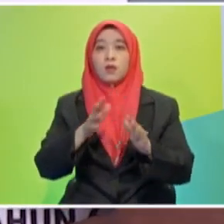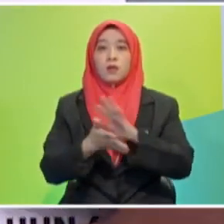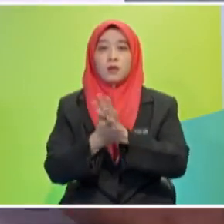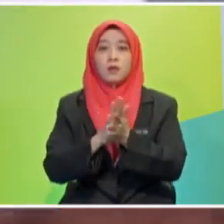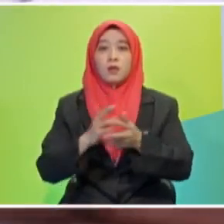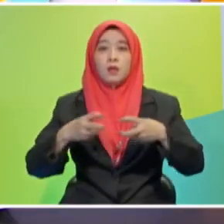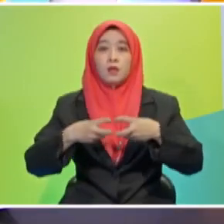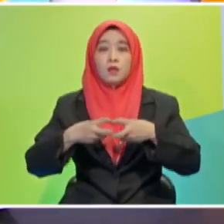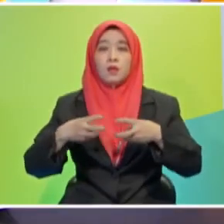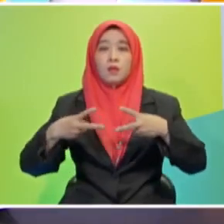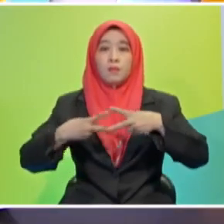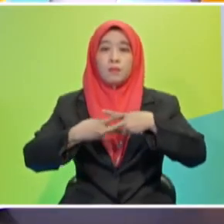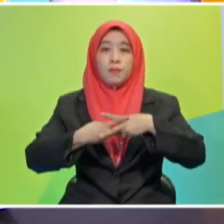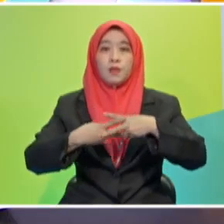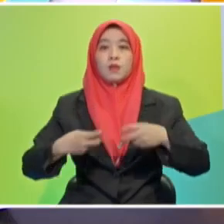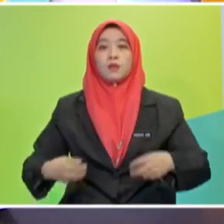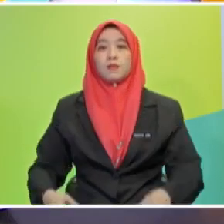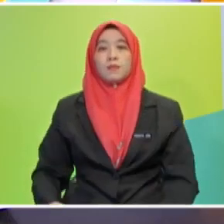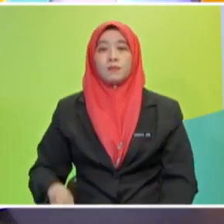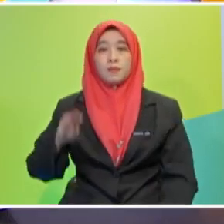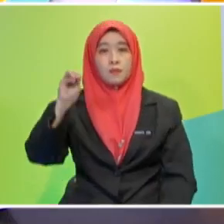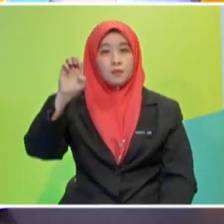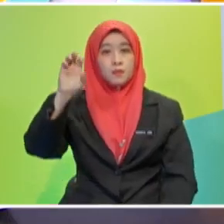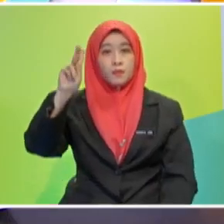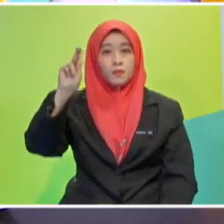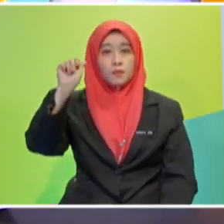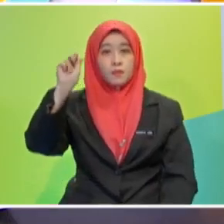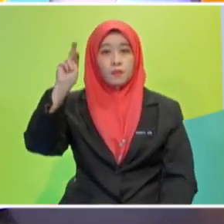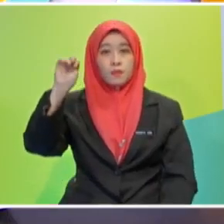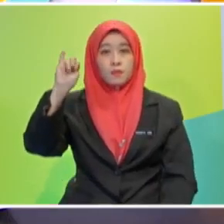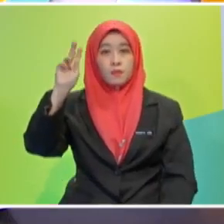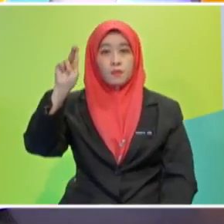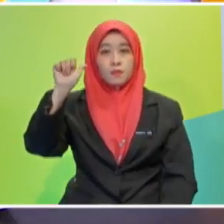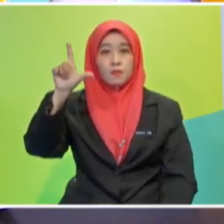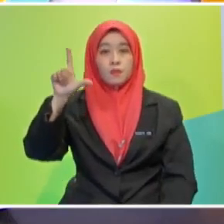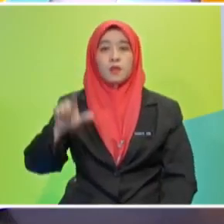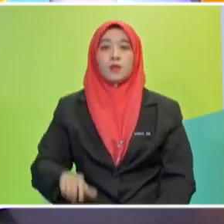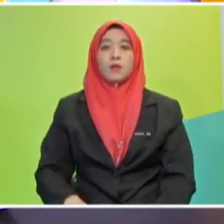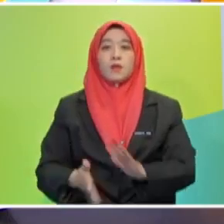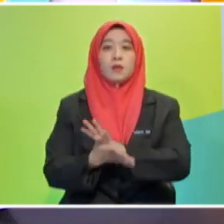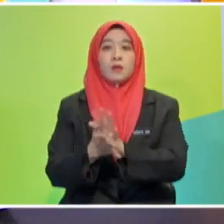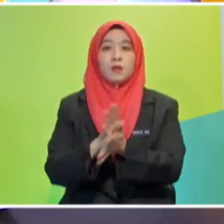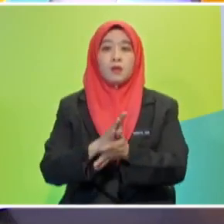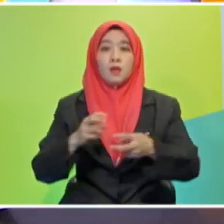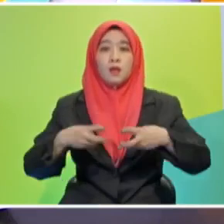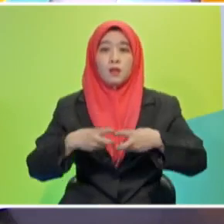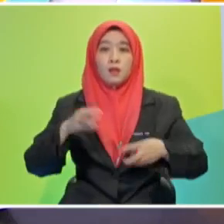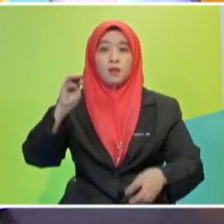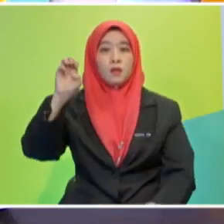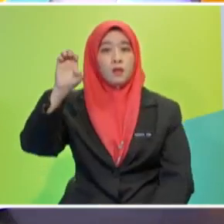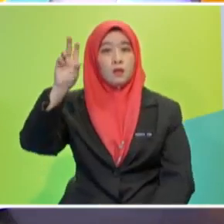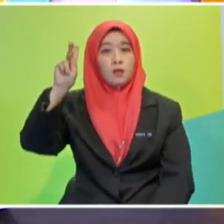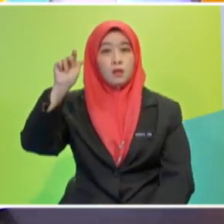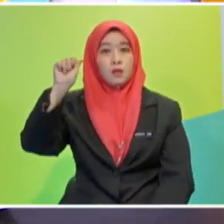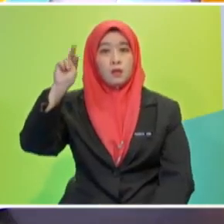elektromekanikal. Okey, Aiman dapat? Bila Dapat, kita gabungkan ketiga-tiga perkara ini, ketiga komponen ini, dia akan menjadi elemen elektromekanikal.